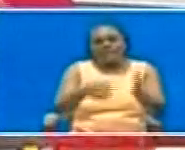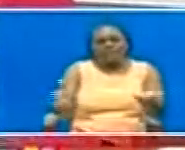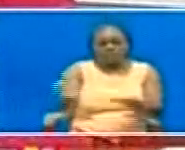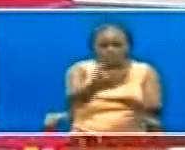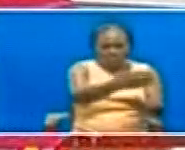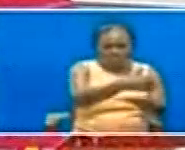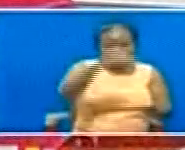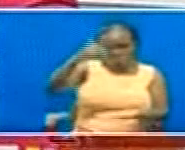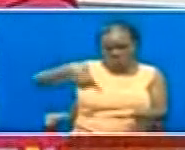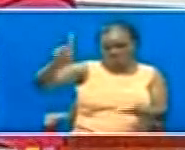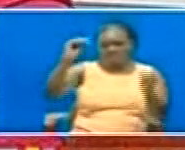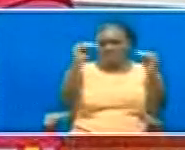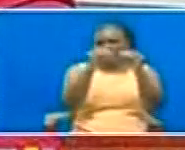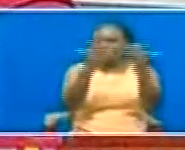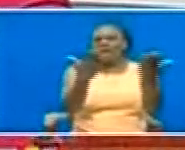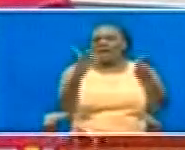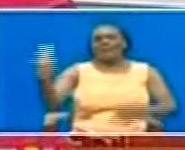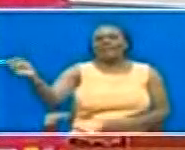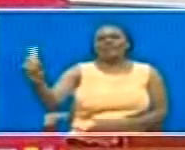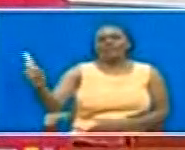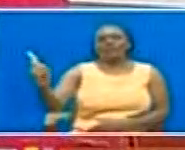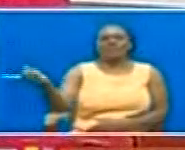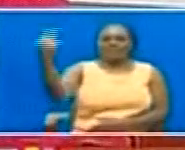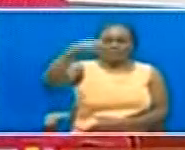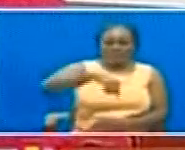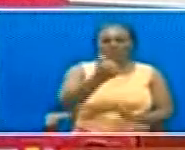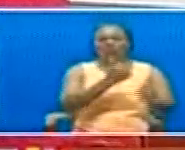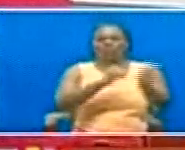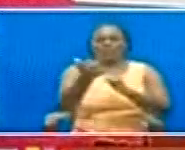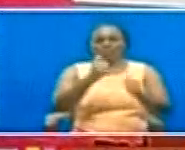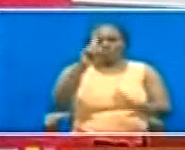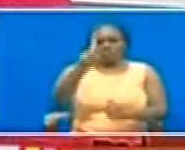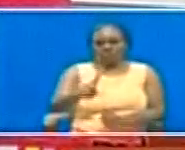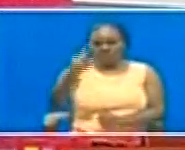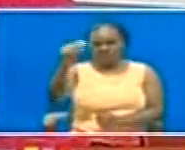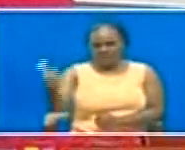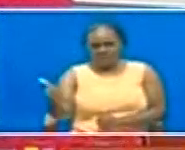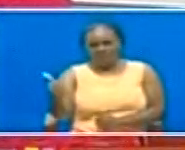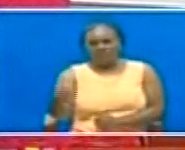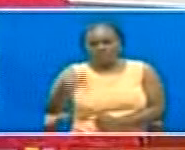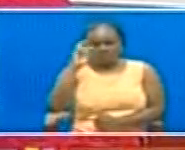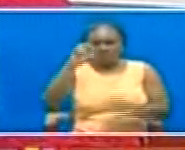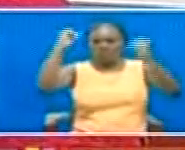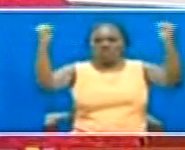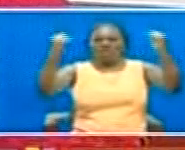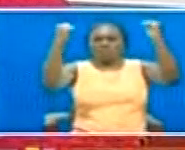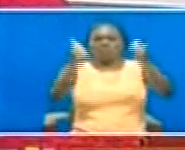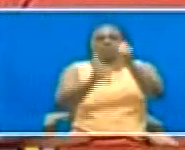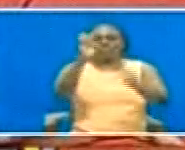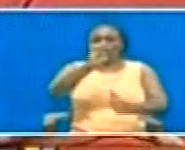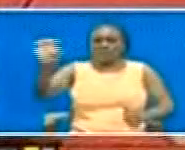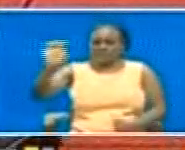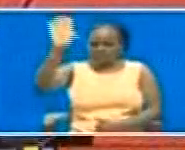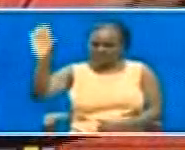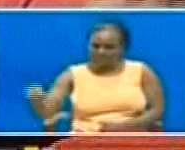mshindi wote wanakutana maybe Nairobi. Wanakuja wanachapana kila mtu. Ya tu naona nani bingwa East Africa. Na kwa